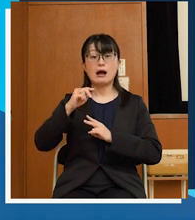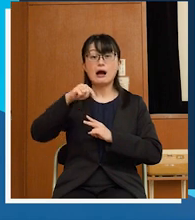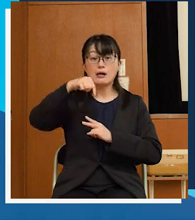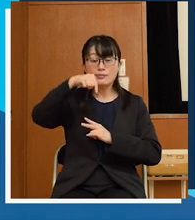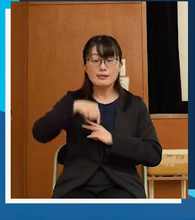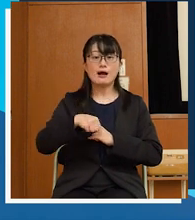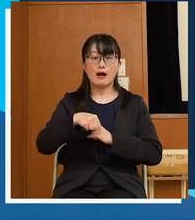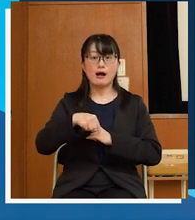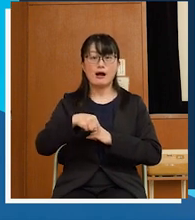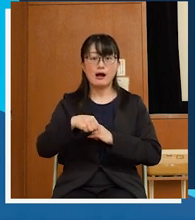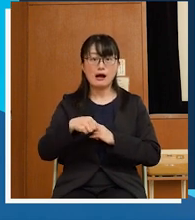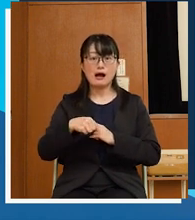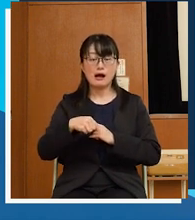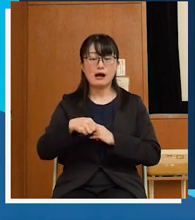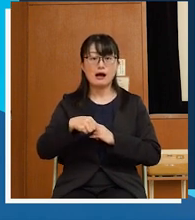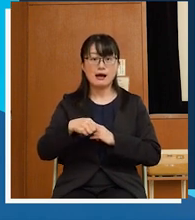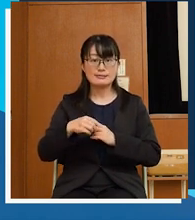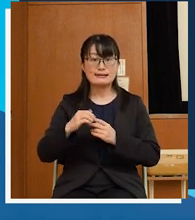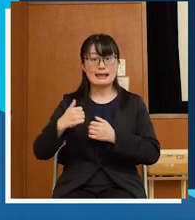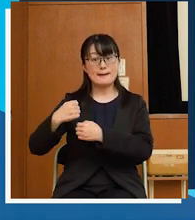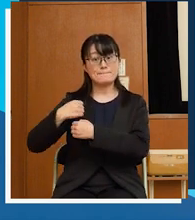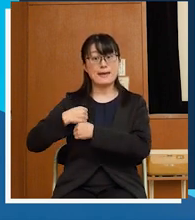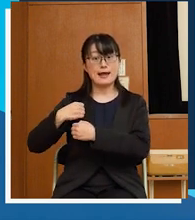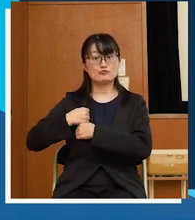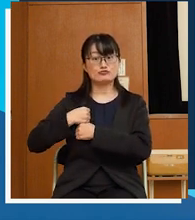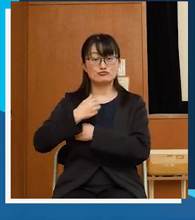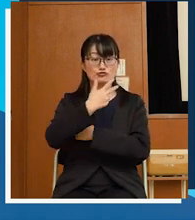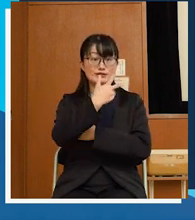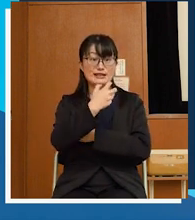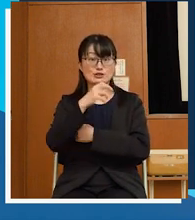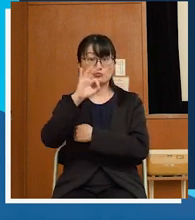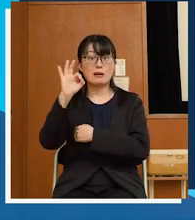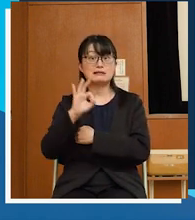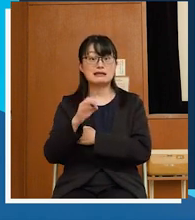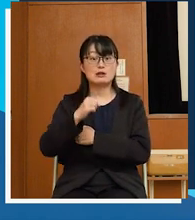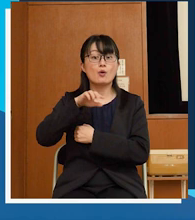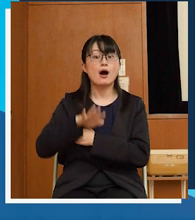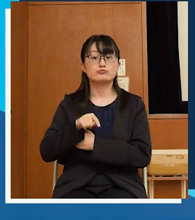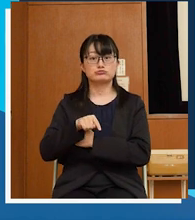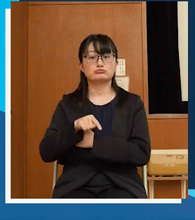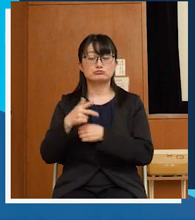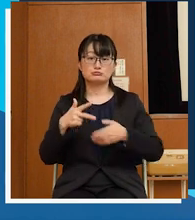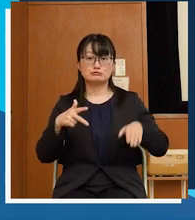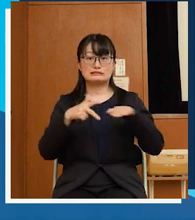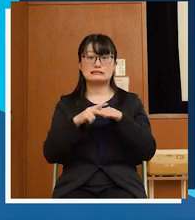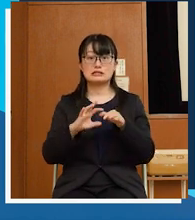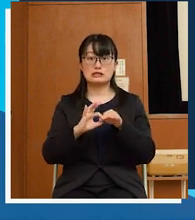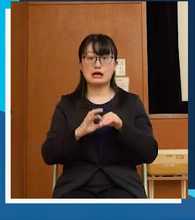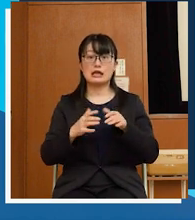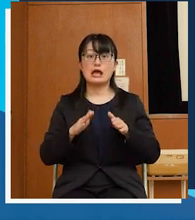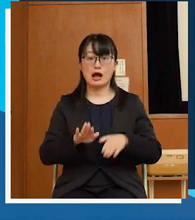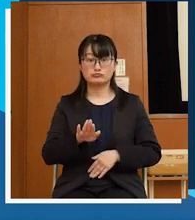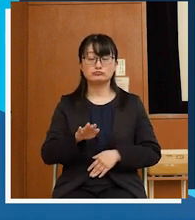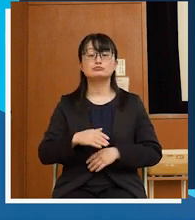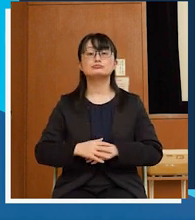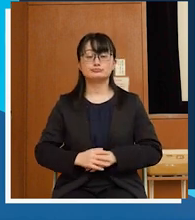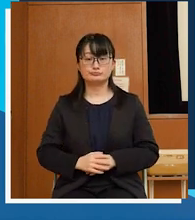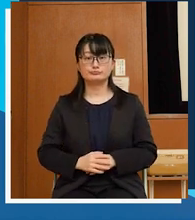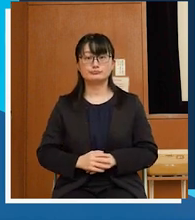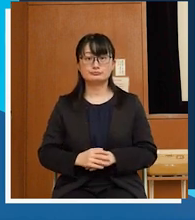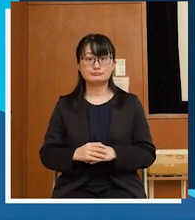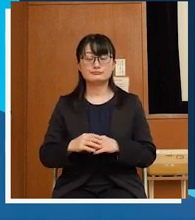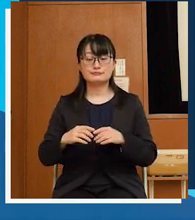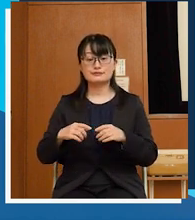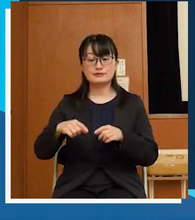3%の米軍施設専用面積が集中し続けています基地から派生する事件事故環境問題が